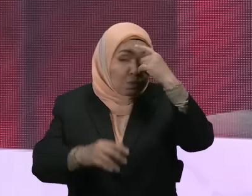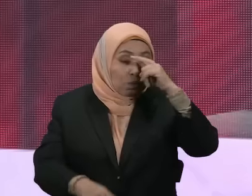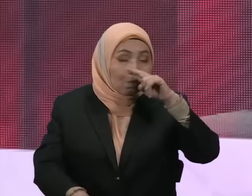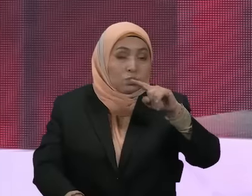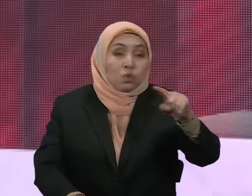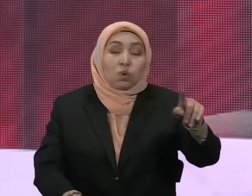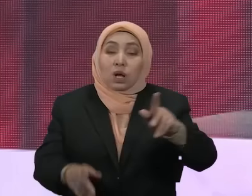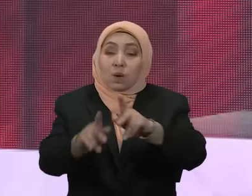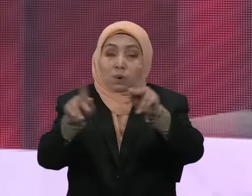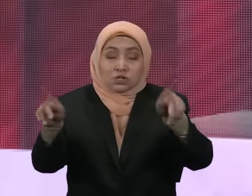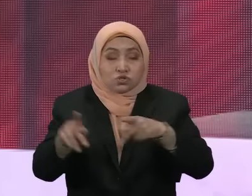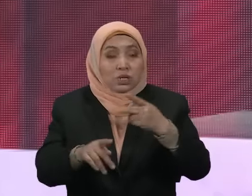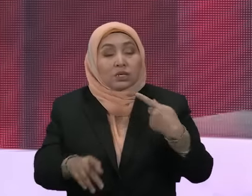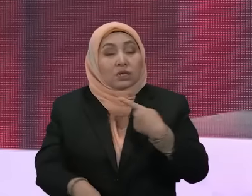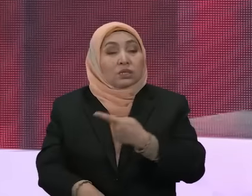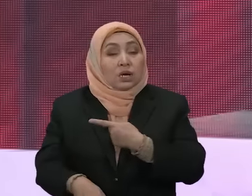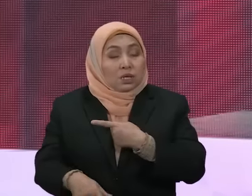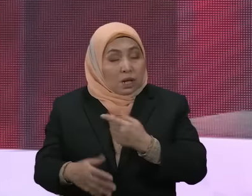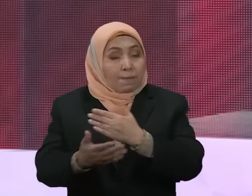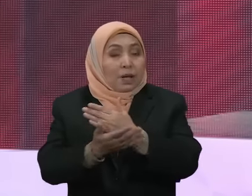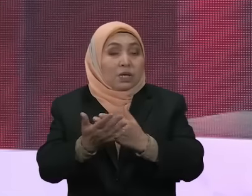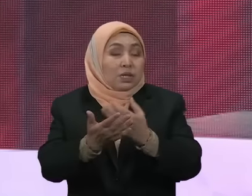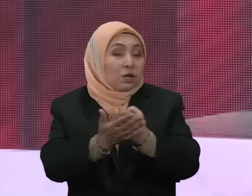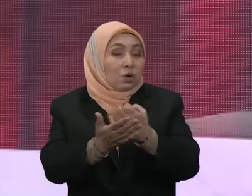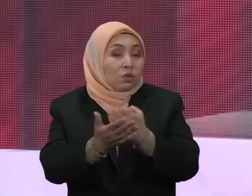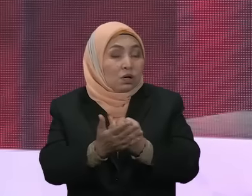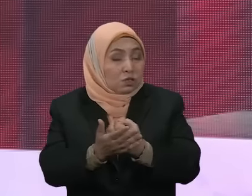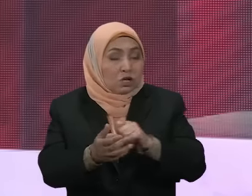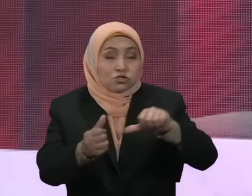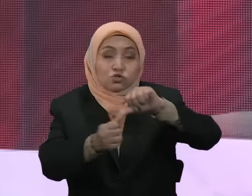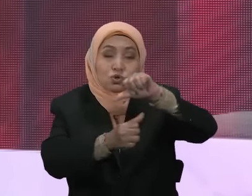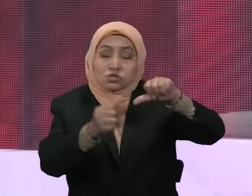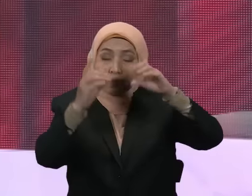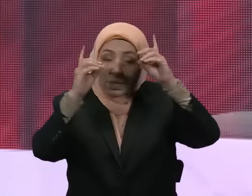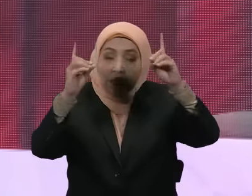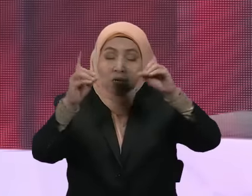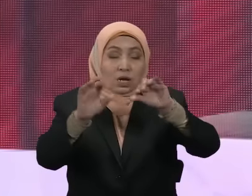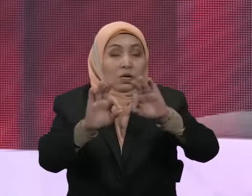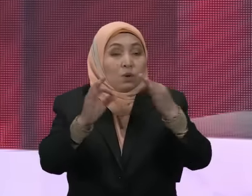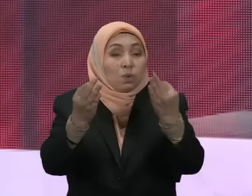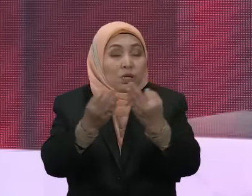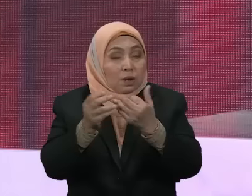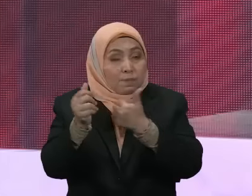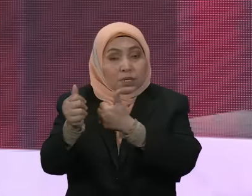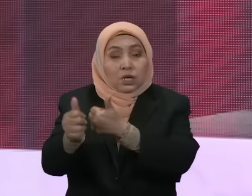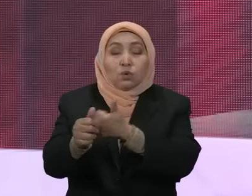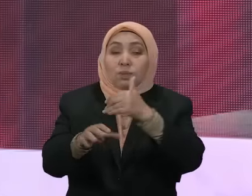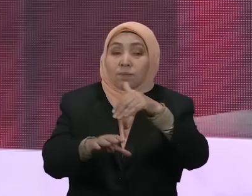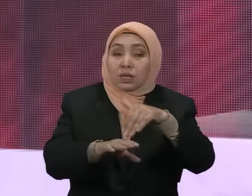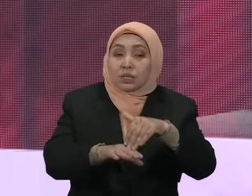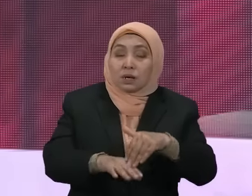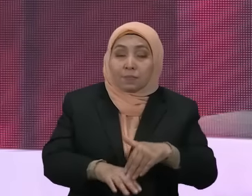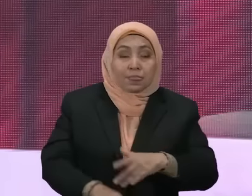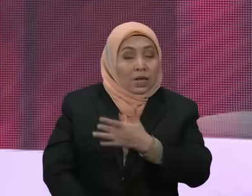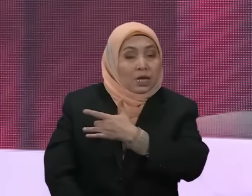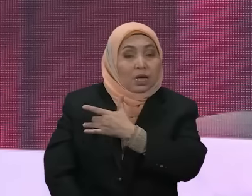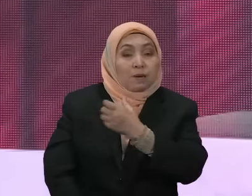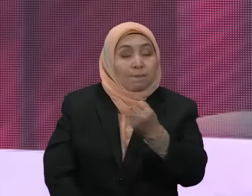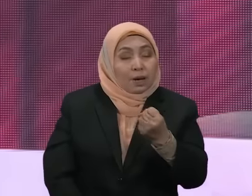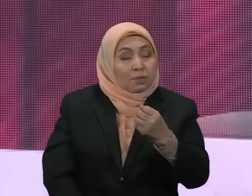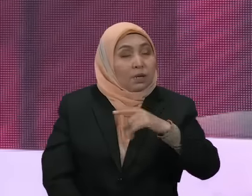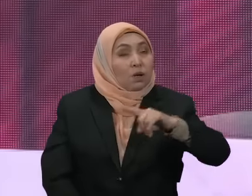bagi kawasan kita dalam bab ekonomi, dalam bab sosial, pendidikan, dalam keluarga, mengikut kepada kepada iman